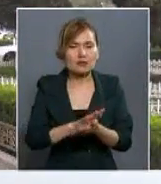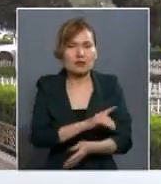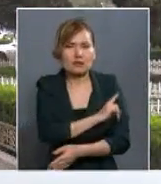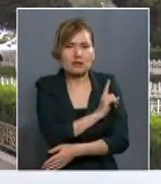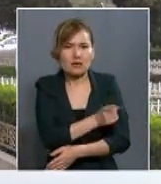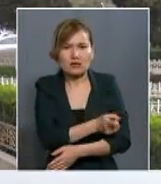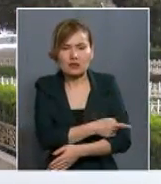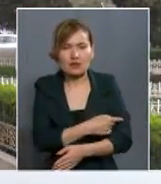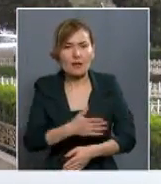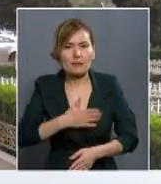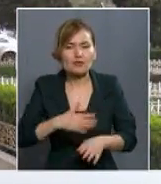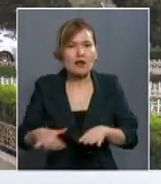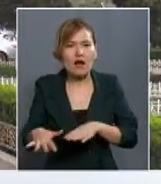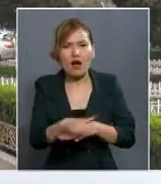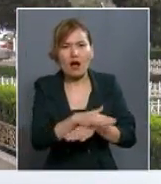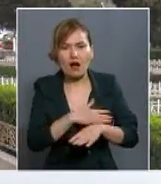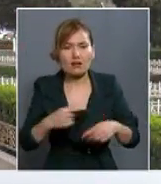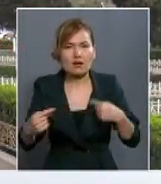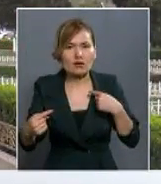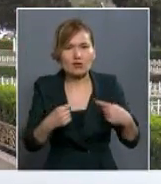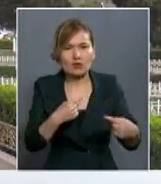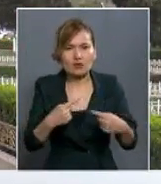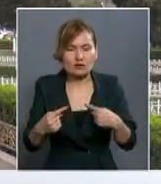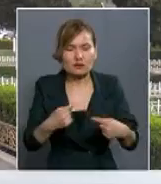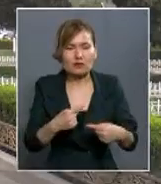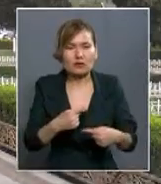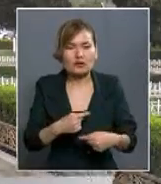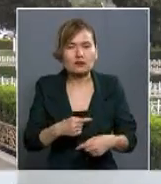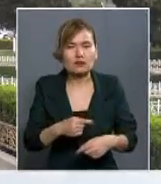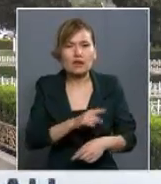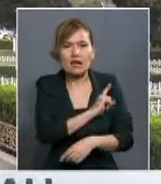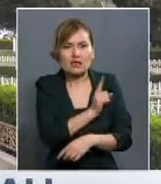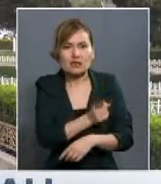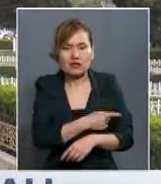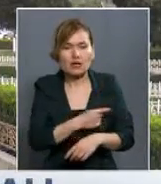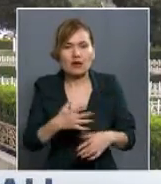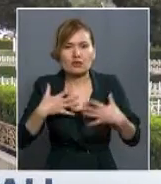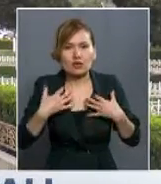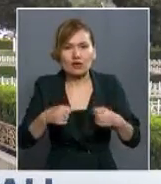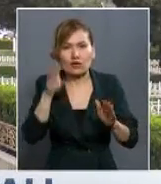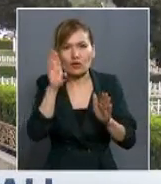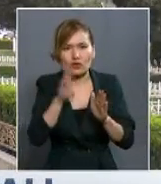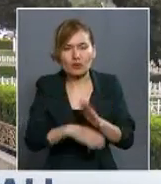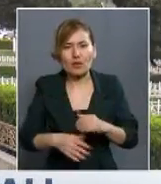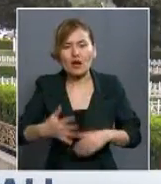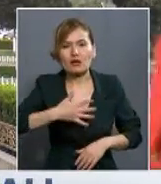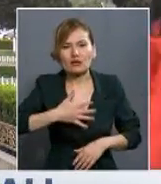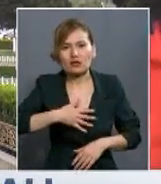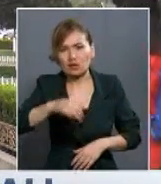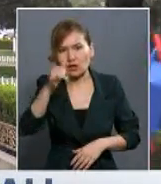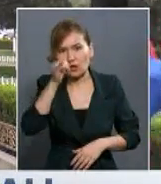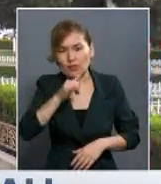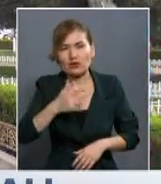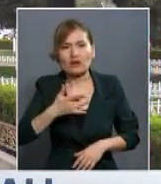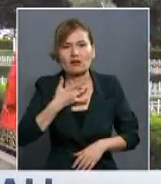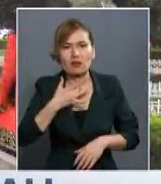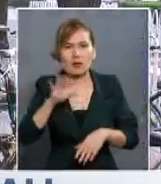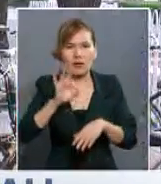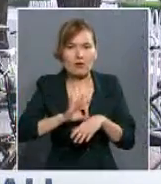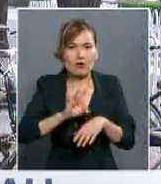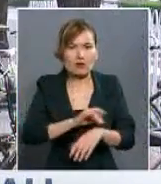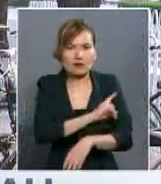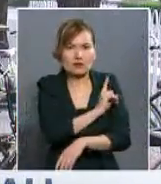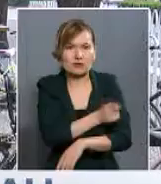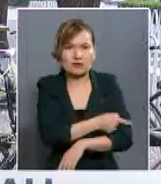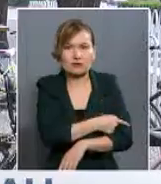Мұндай күндері тыныс алу қиындап, өзіңді ауыр сезінесің. Мен денсаулығым үшін алаңдаймын. Осындай күндері тамағымның ауыратынын сеземін.